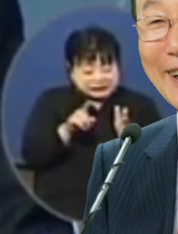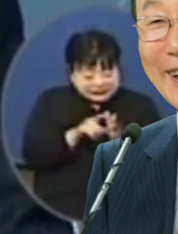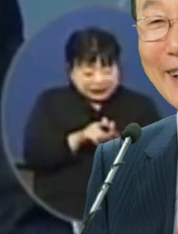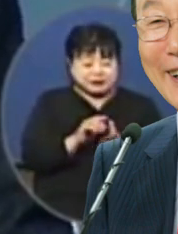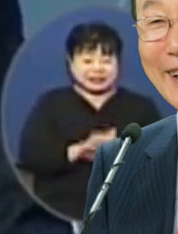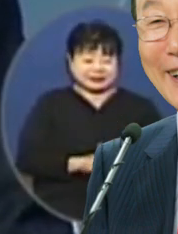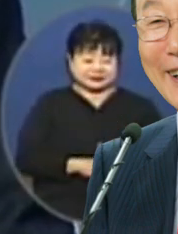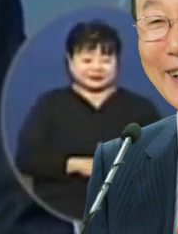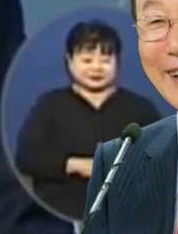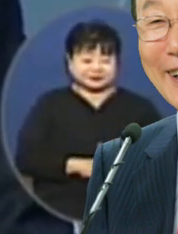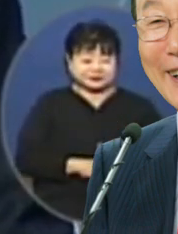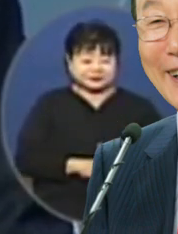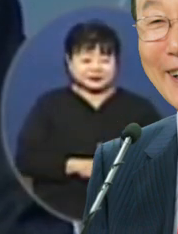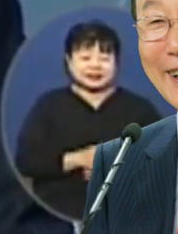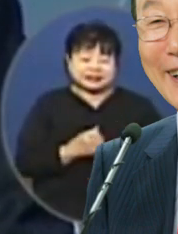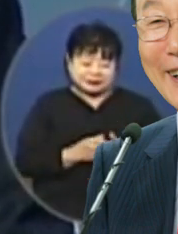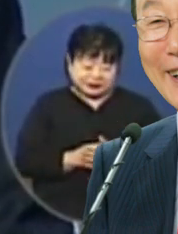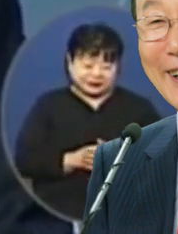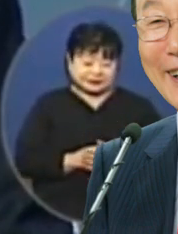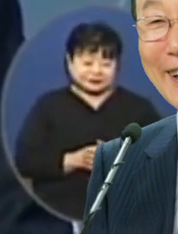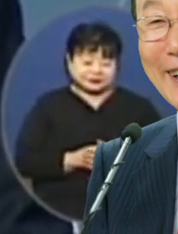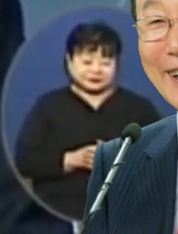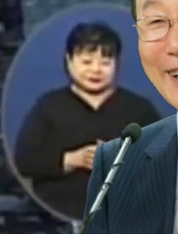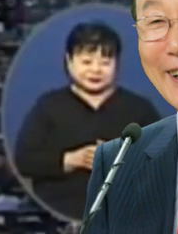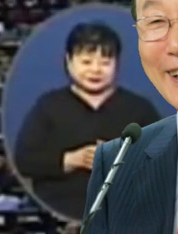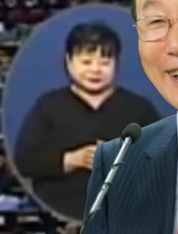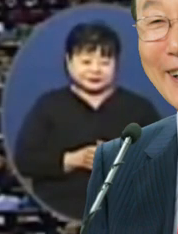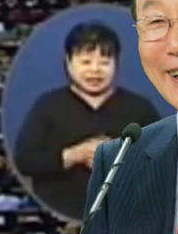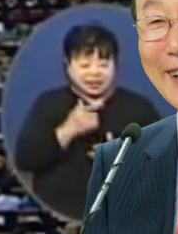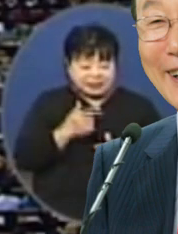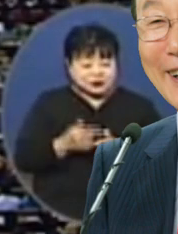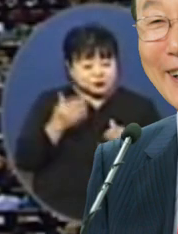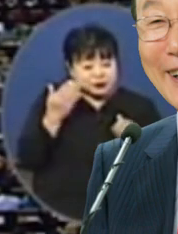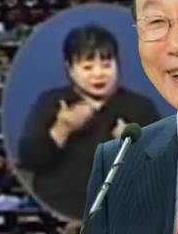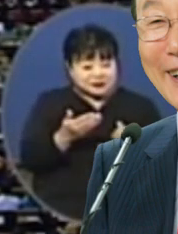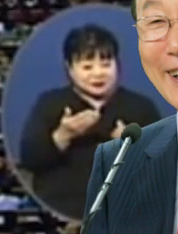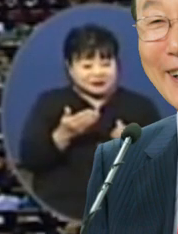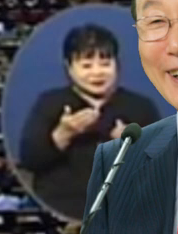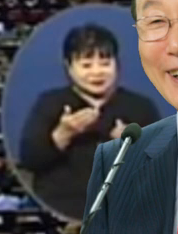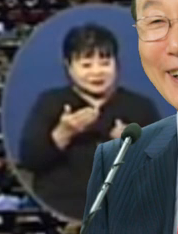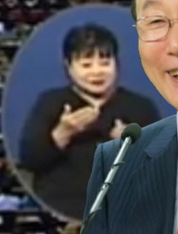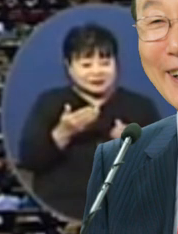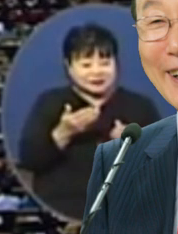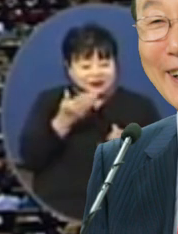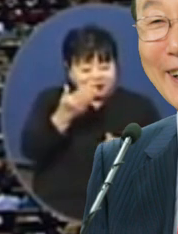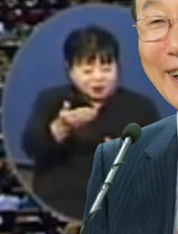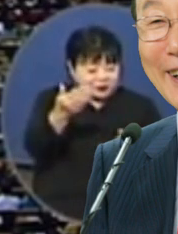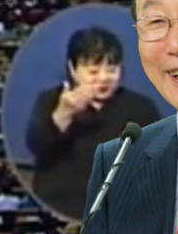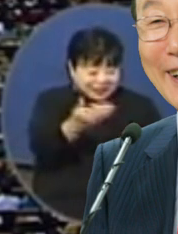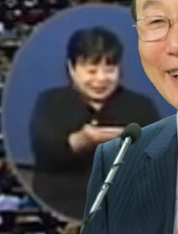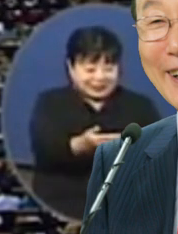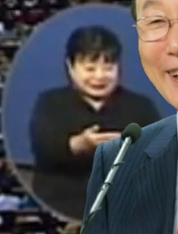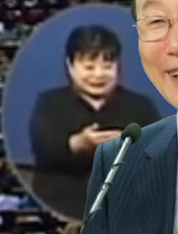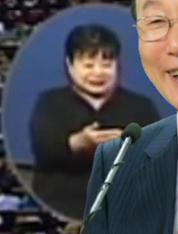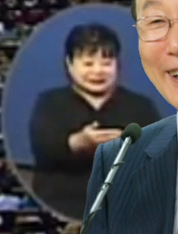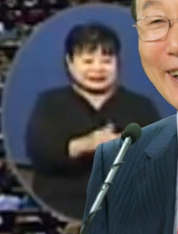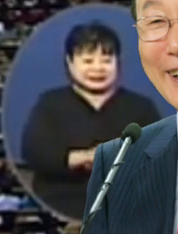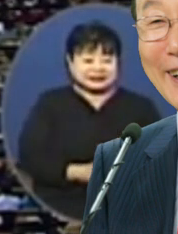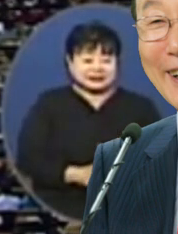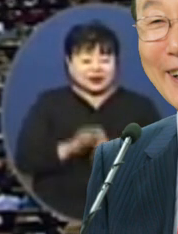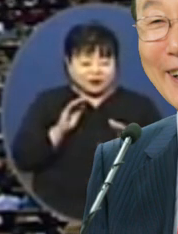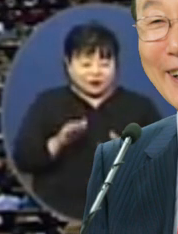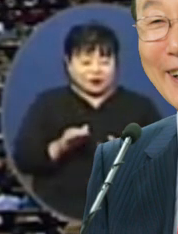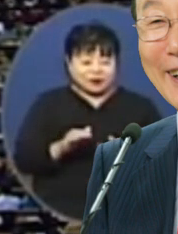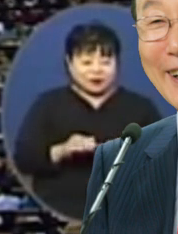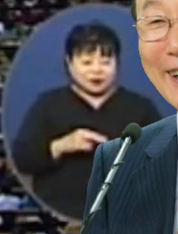것입니다. 그러므로 예수님께서는 여러분에게 오늘